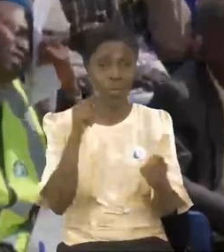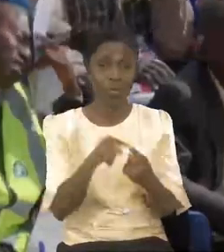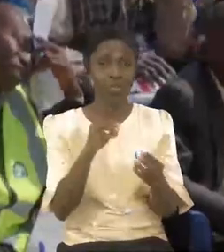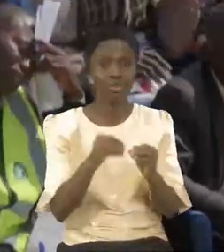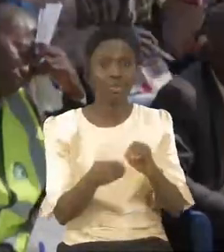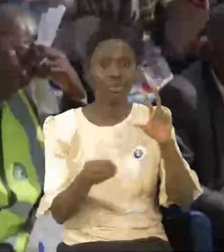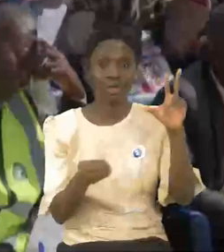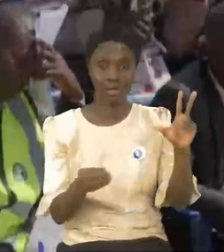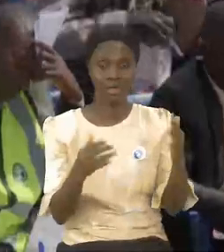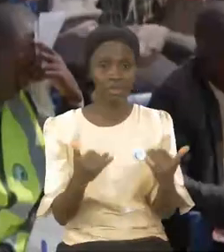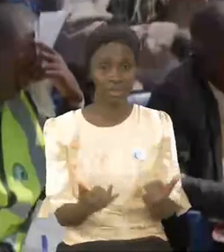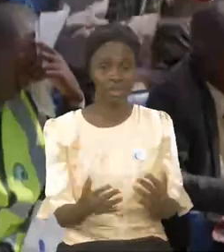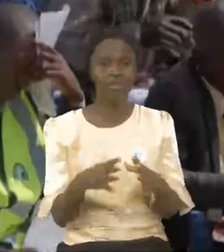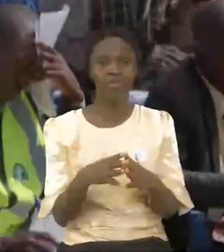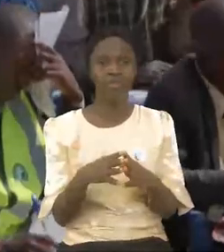Voyons